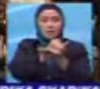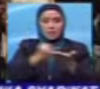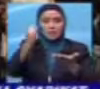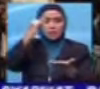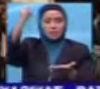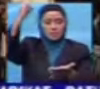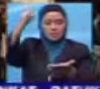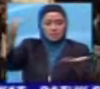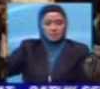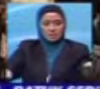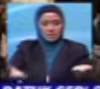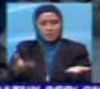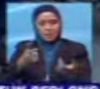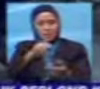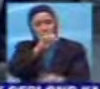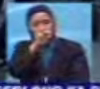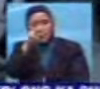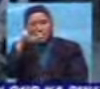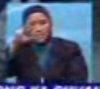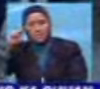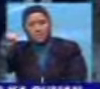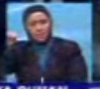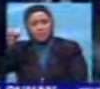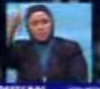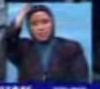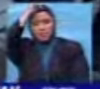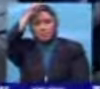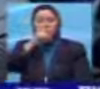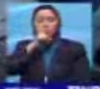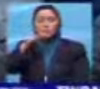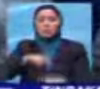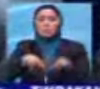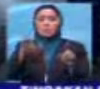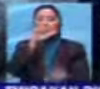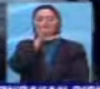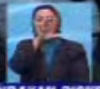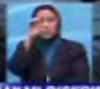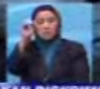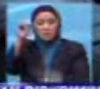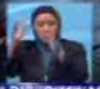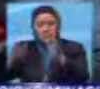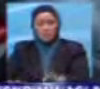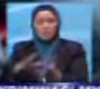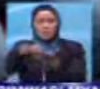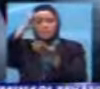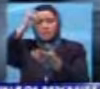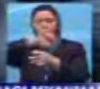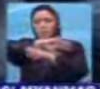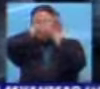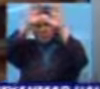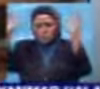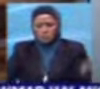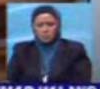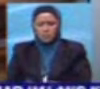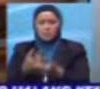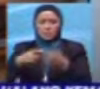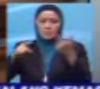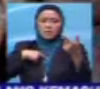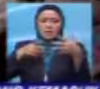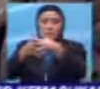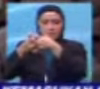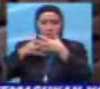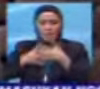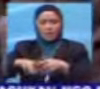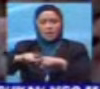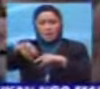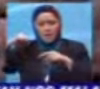600 pelajar dari serata dunia termasuk Amerika Syarikat, New Zealand, Ireland, Turki mahupun dari Asia